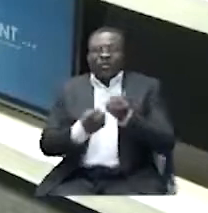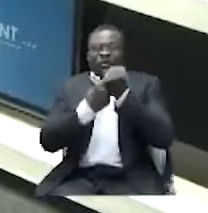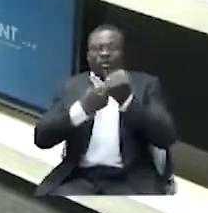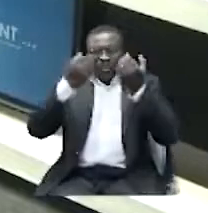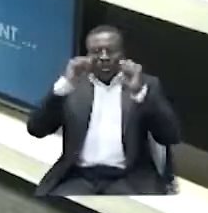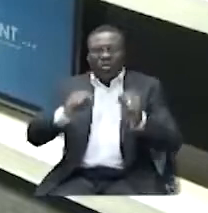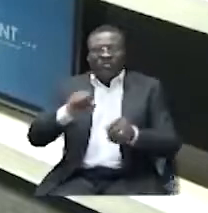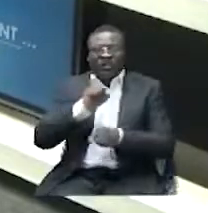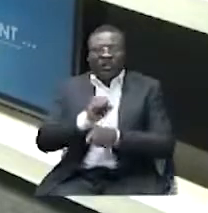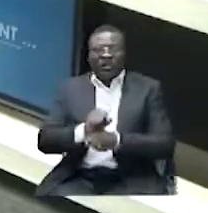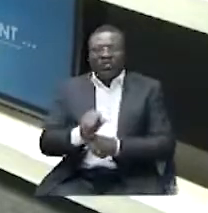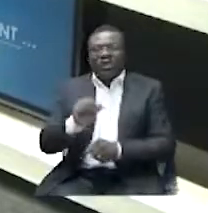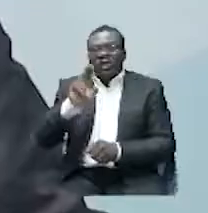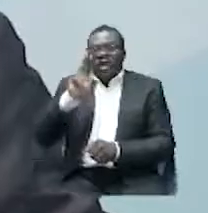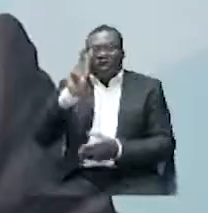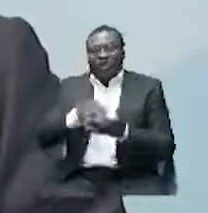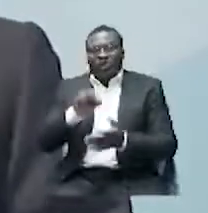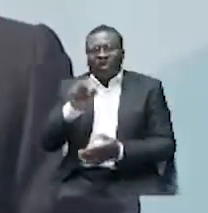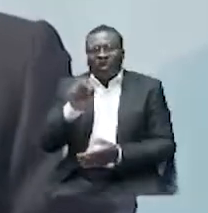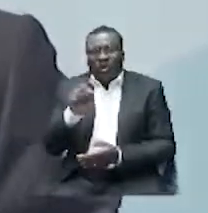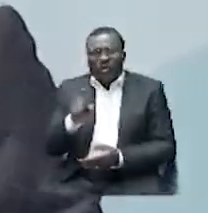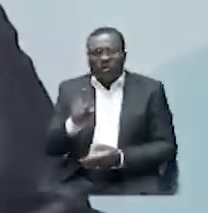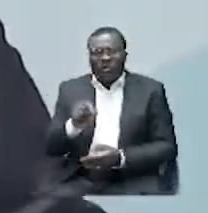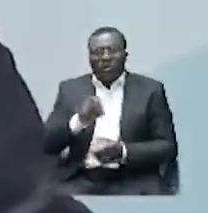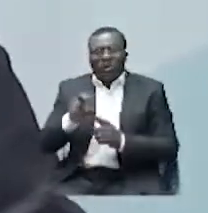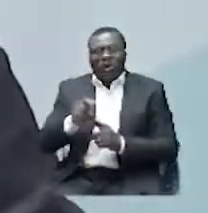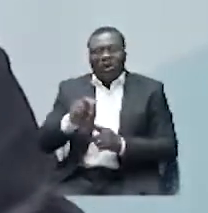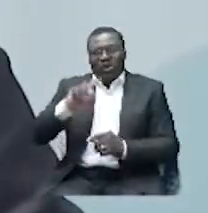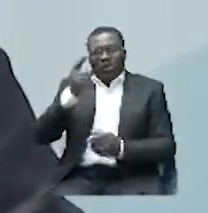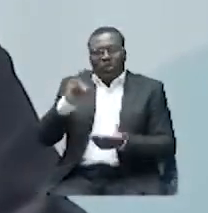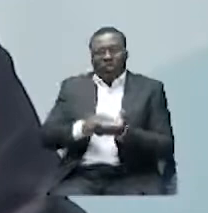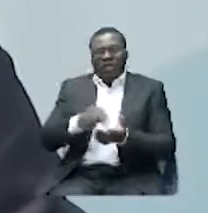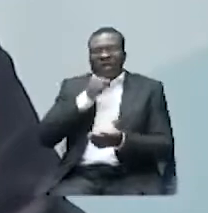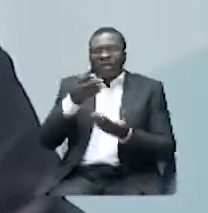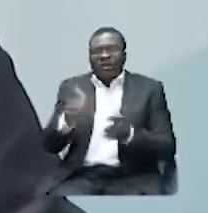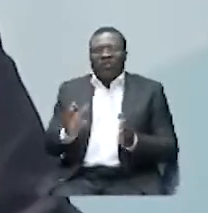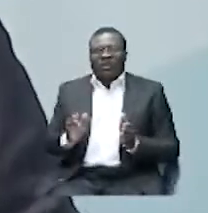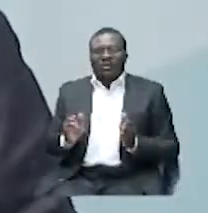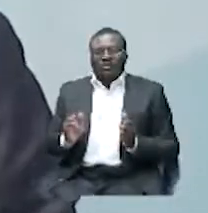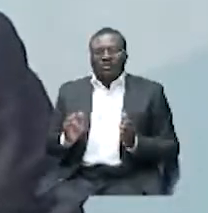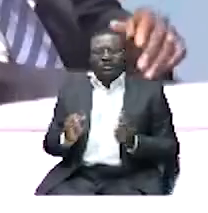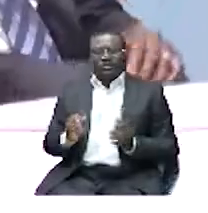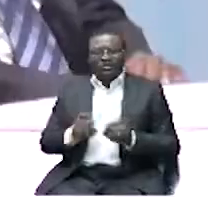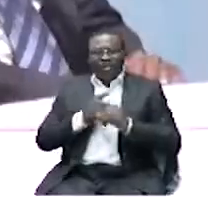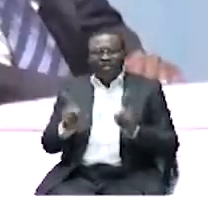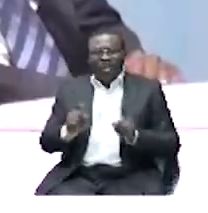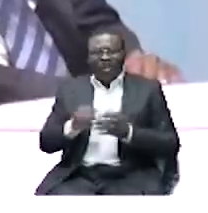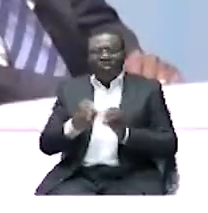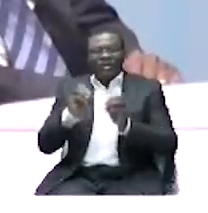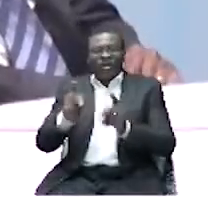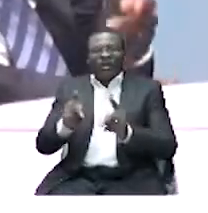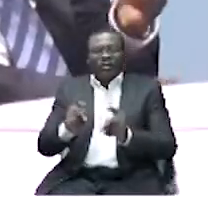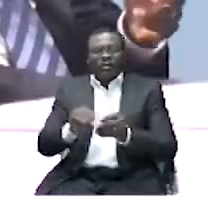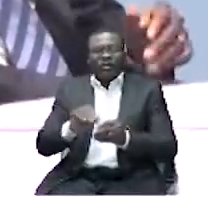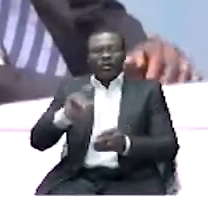en exercice en deuxième fois, en 2011, alors que le premier mandat n'était pas terrible, n'est-ce pas? Pourtant, c'est à l'occasion de ce deuxième